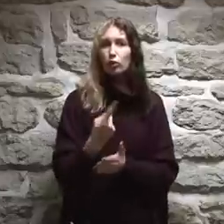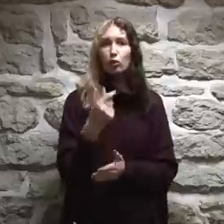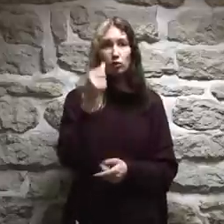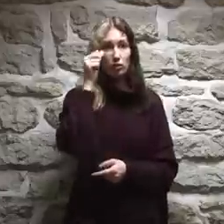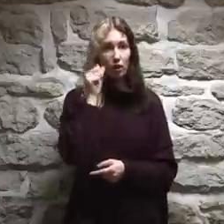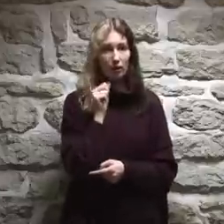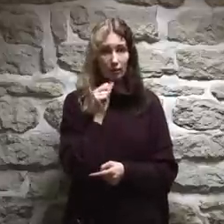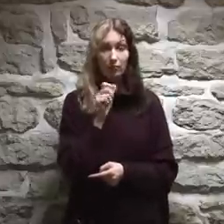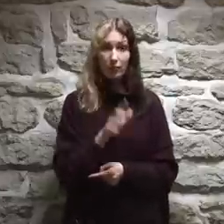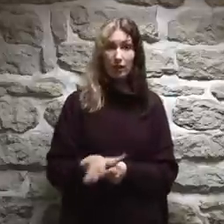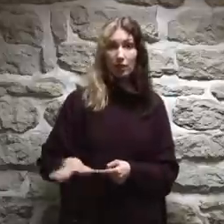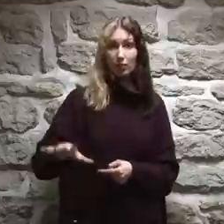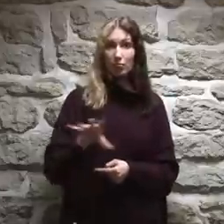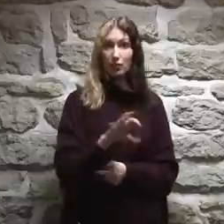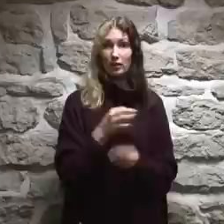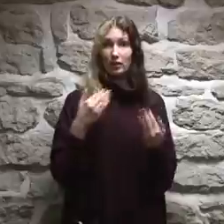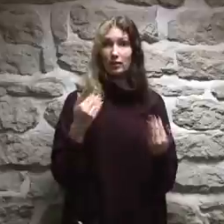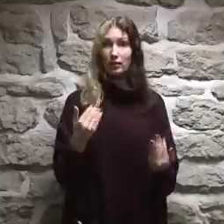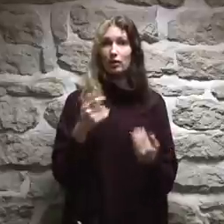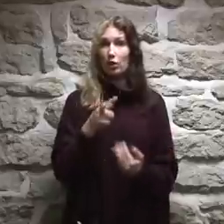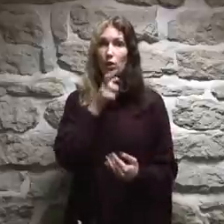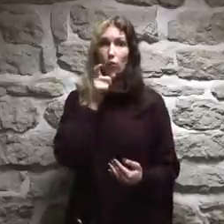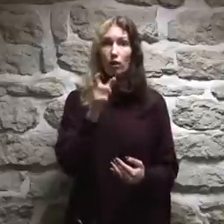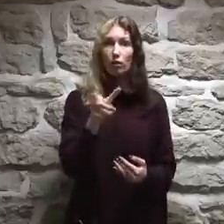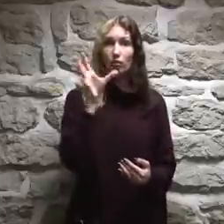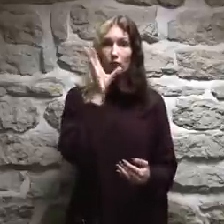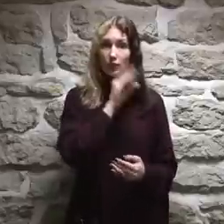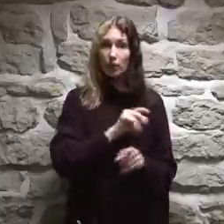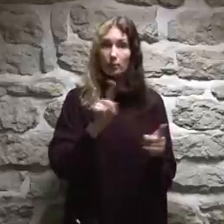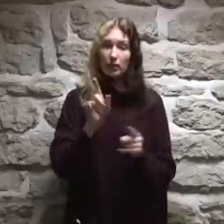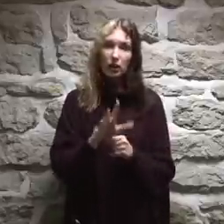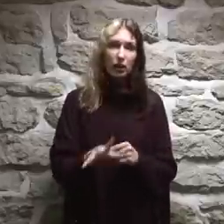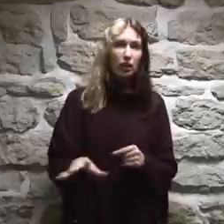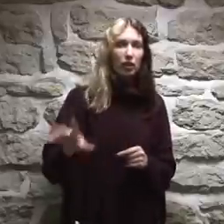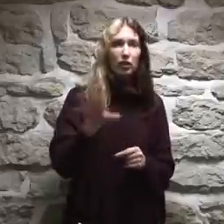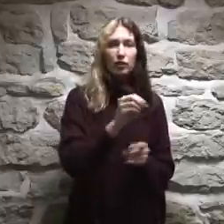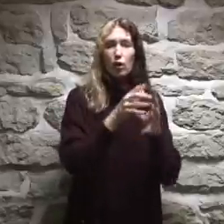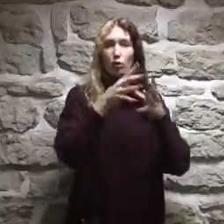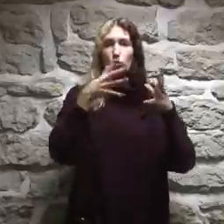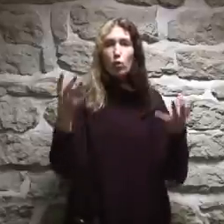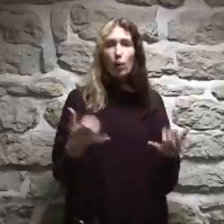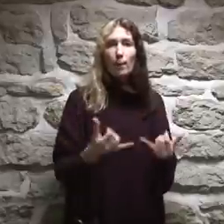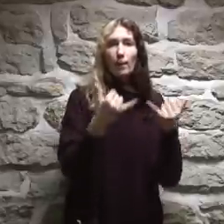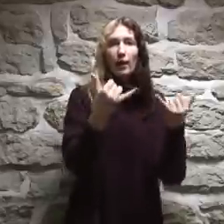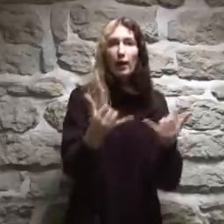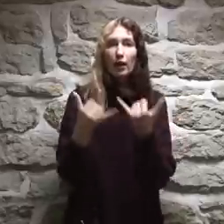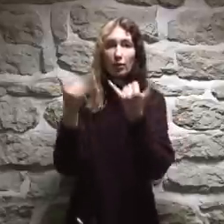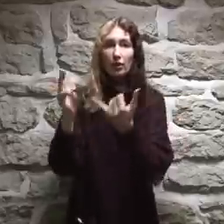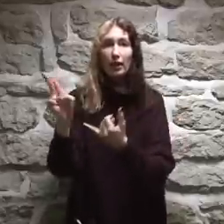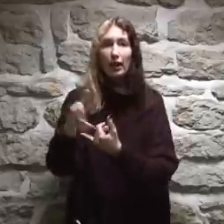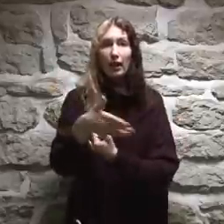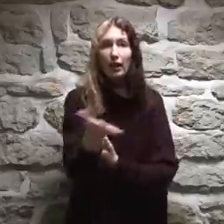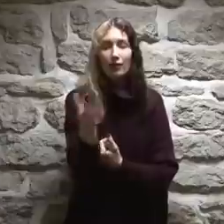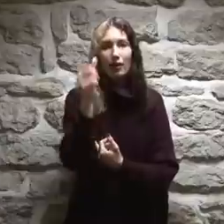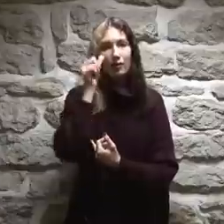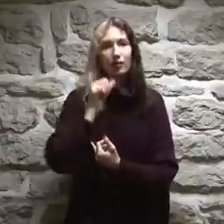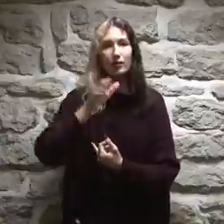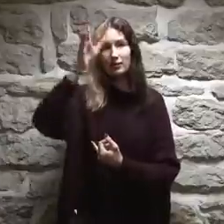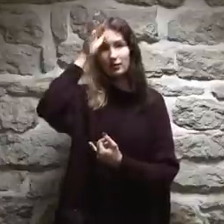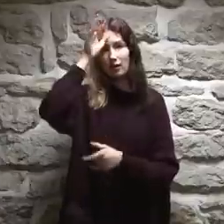saame meie täna öelda seda, et kõik suurimad preemiad läksid just nimelt